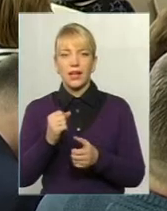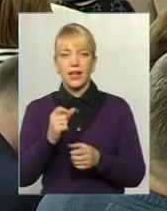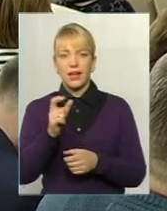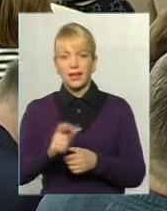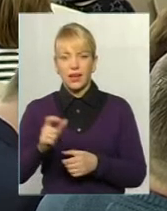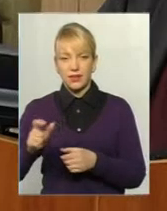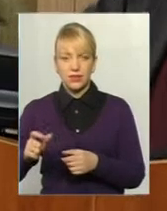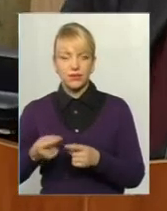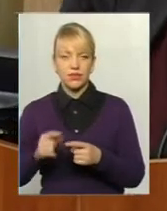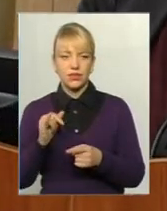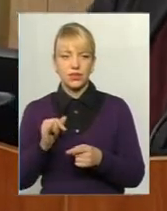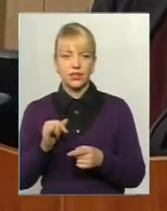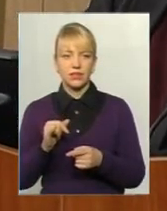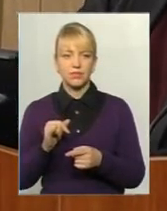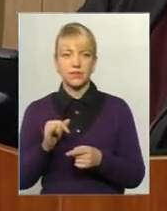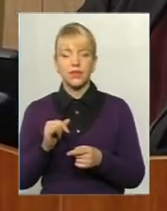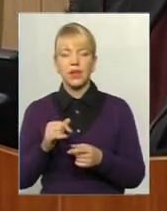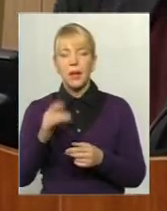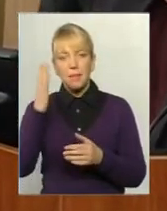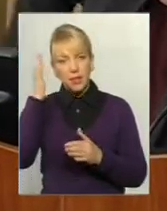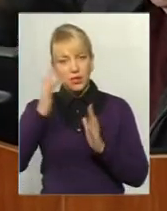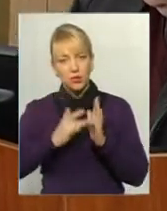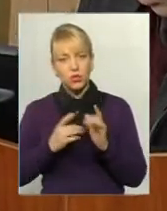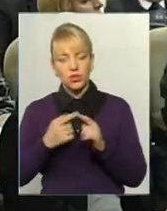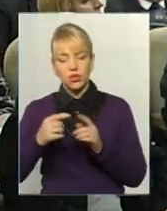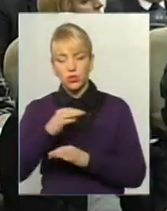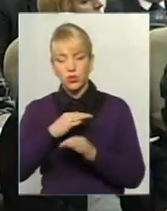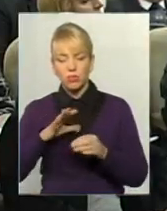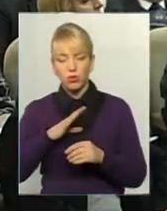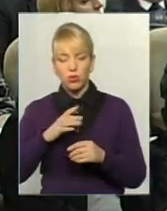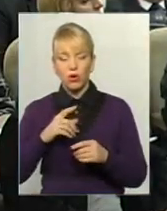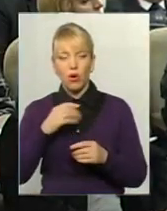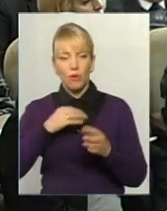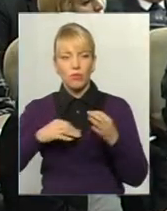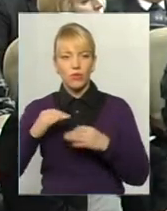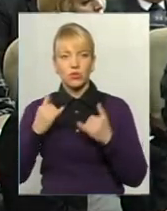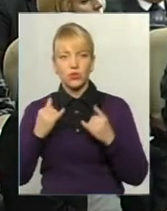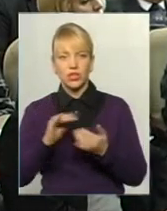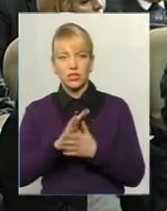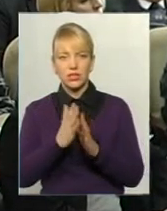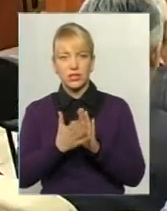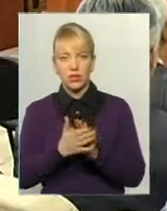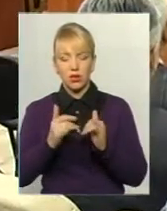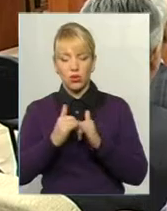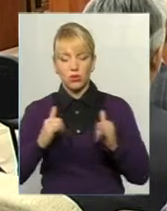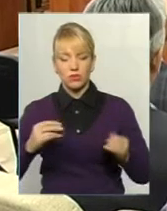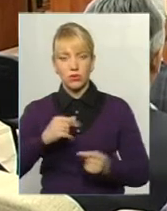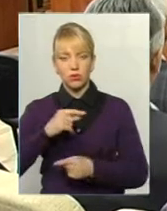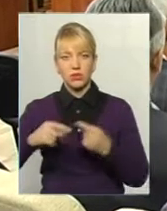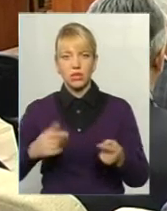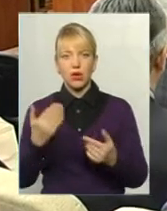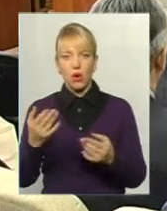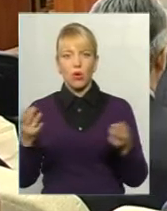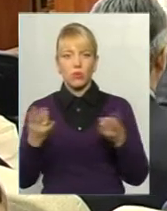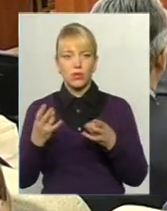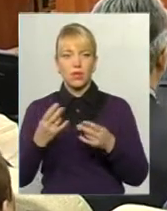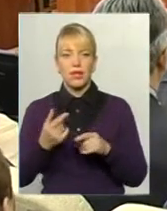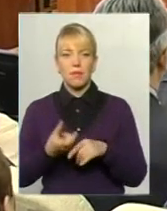панельних дискусій було якраз обговорення сучасного стану розвитку бізнесу, його потреб і максимальна